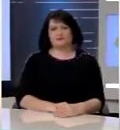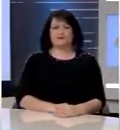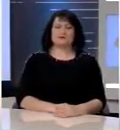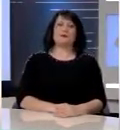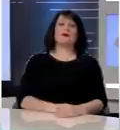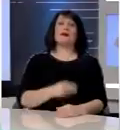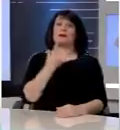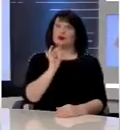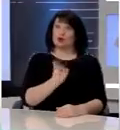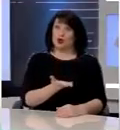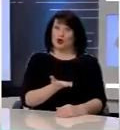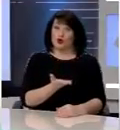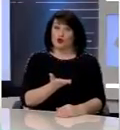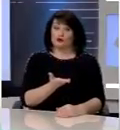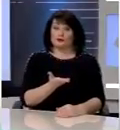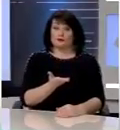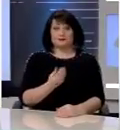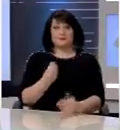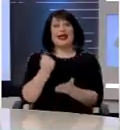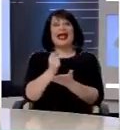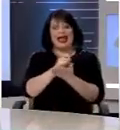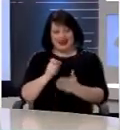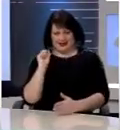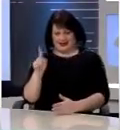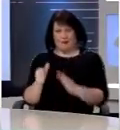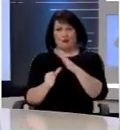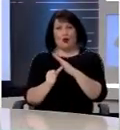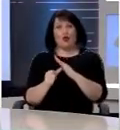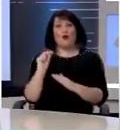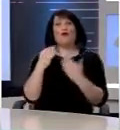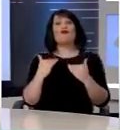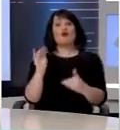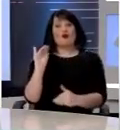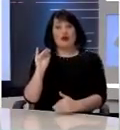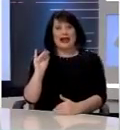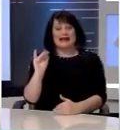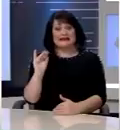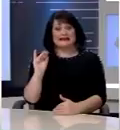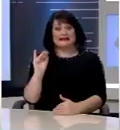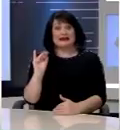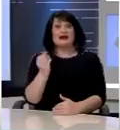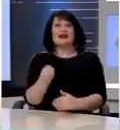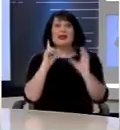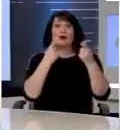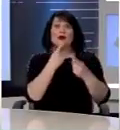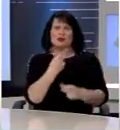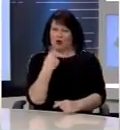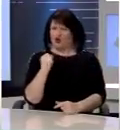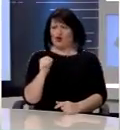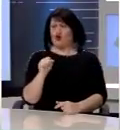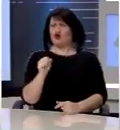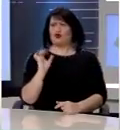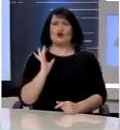Γι' αυτό όταν κατέθεσα άλλωστε και την επιστολή στον Πρόεδρο της Βουλής, Νέα Δημοκρατία αρνήθηκε